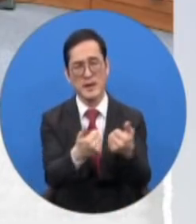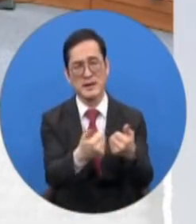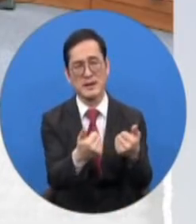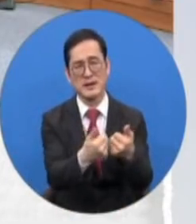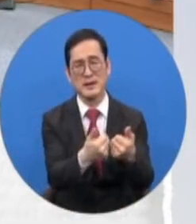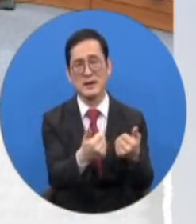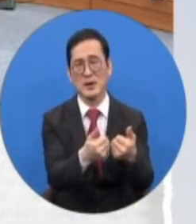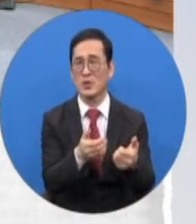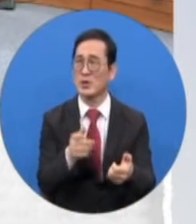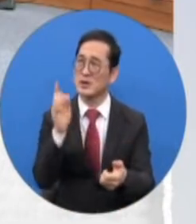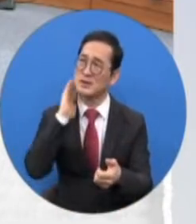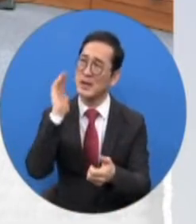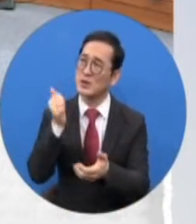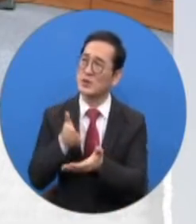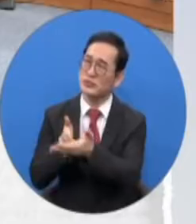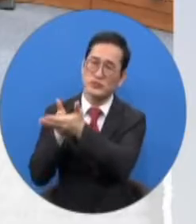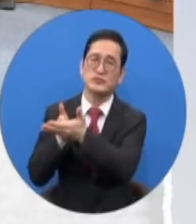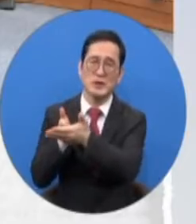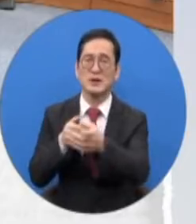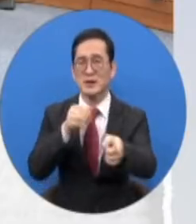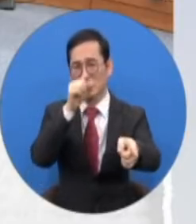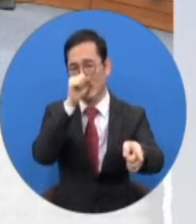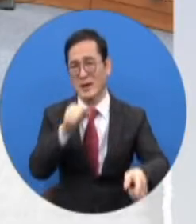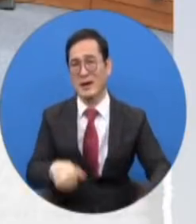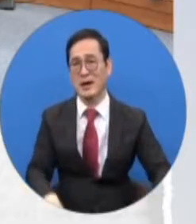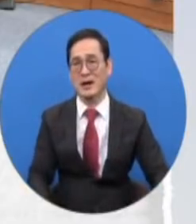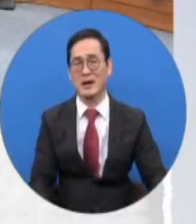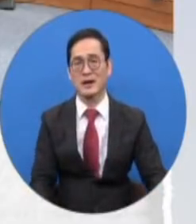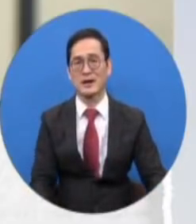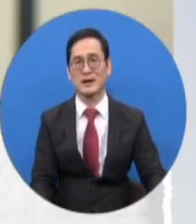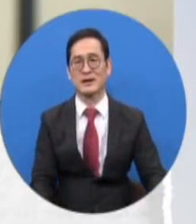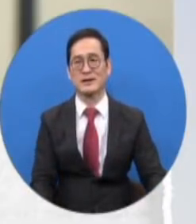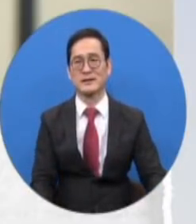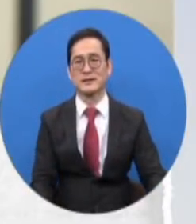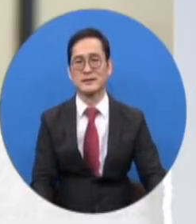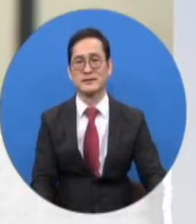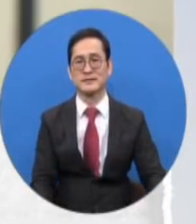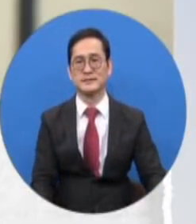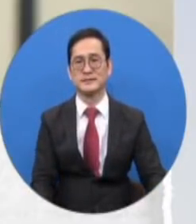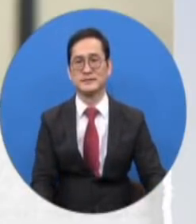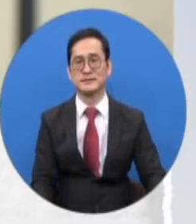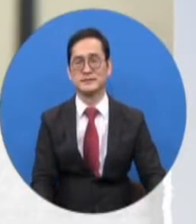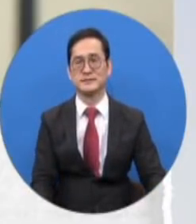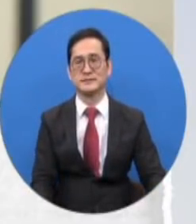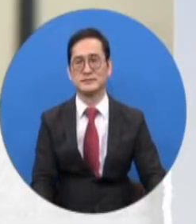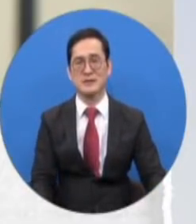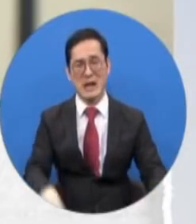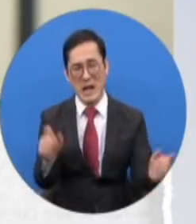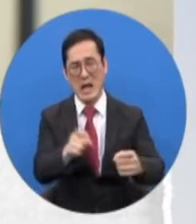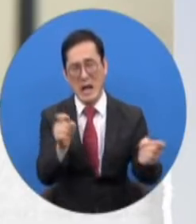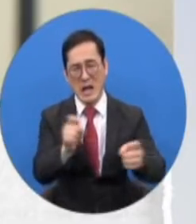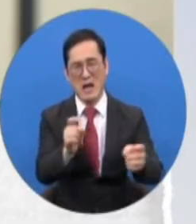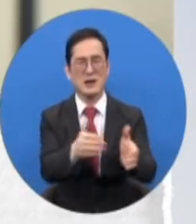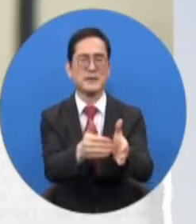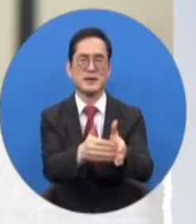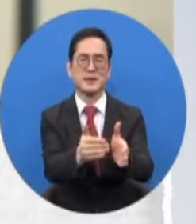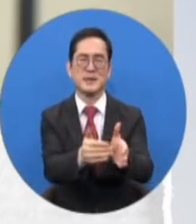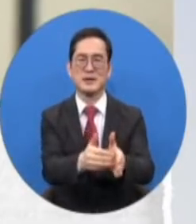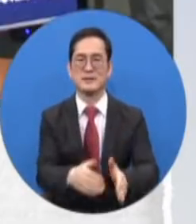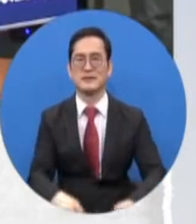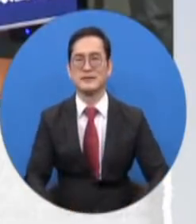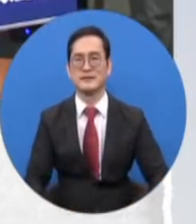더 안심할 수 있는 그런 모습을 보여주는 게 민주당이 빨리 제대로 국민들로부터 신뢰를 회복할 수 있는 길 그리고